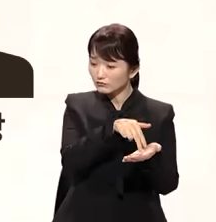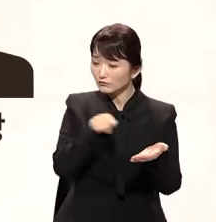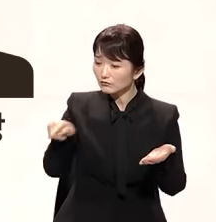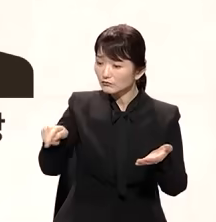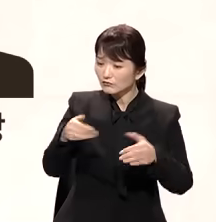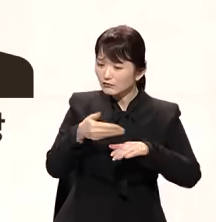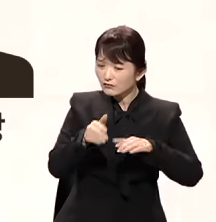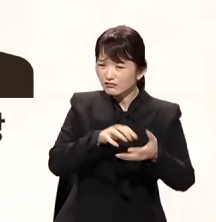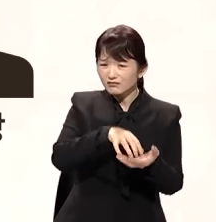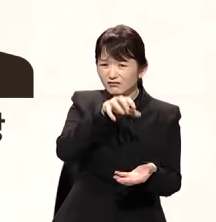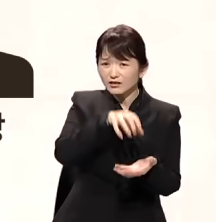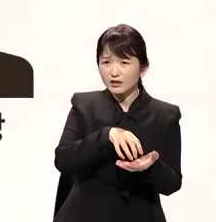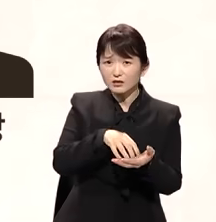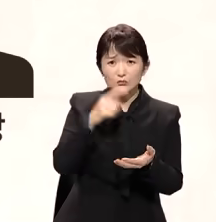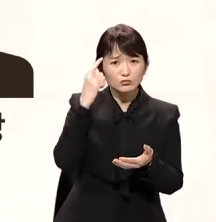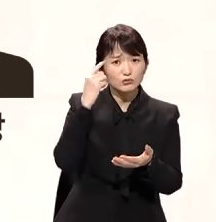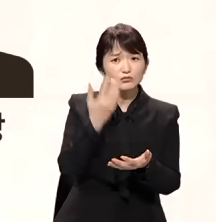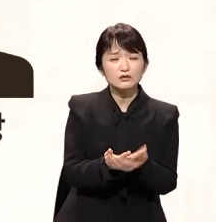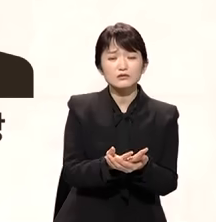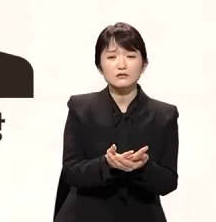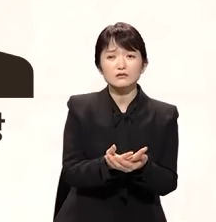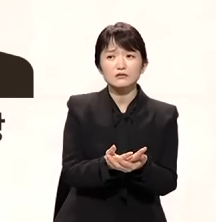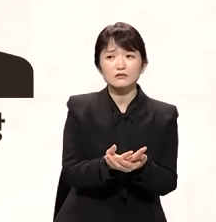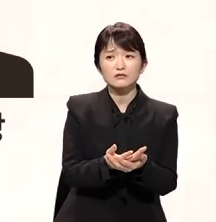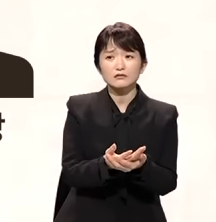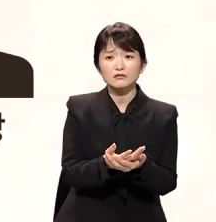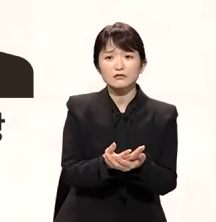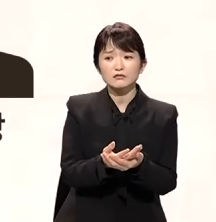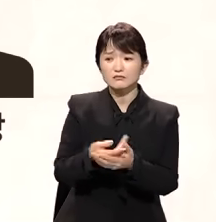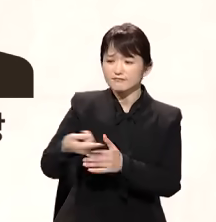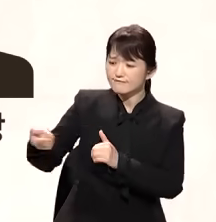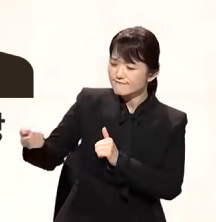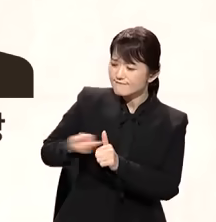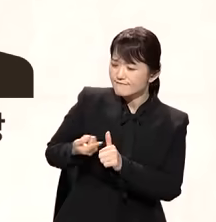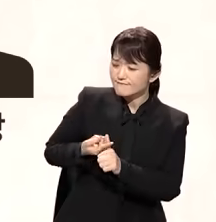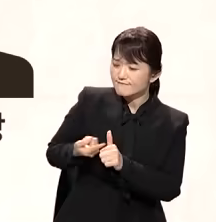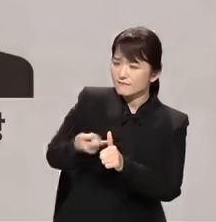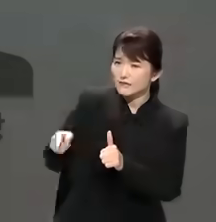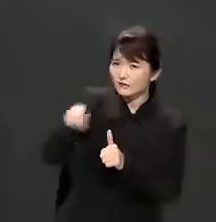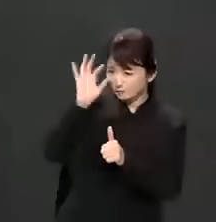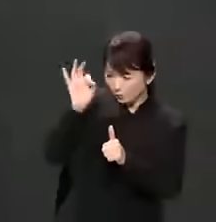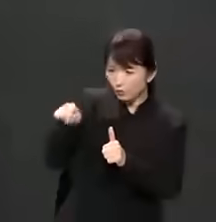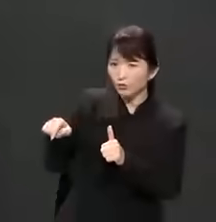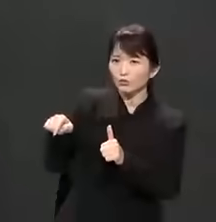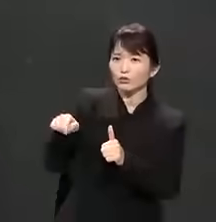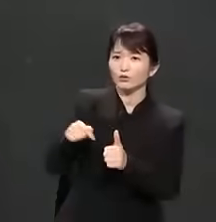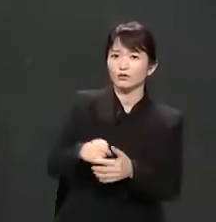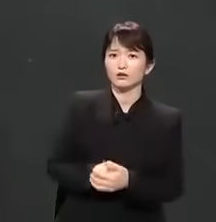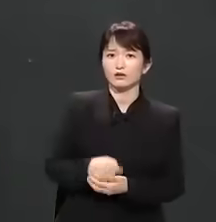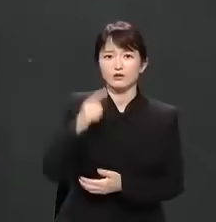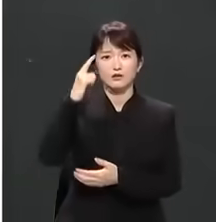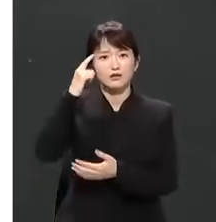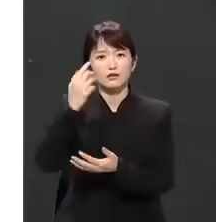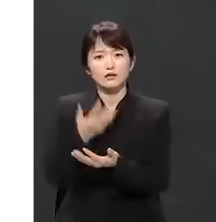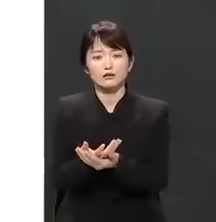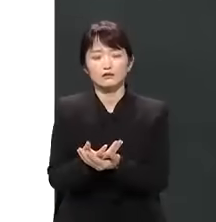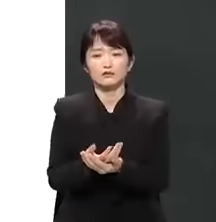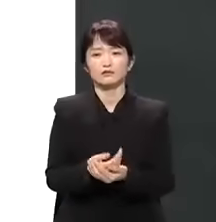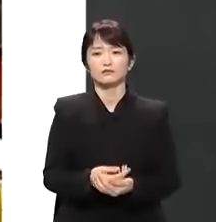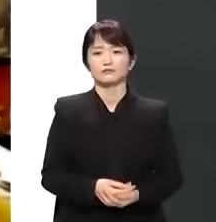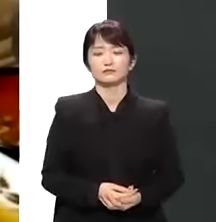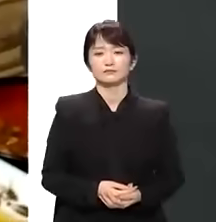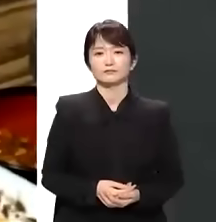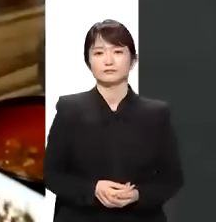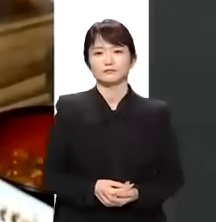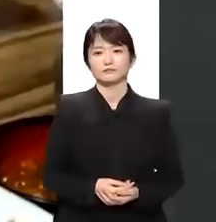회 양도 좀 충격을 받았는데 저렇게 욕설로 응대하는 사장님 보면서이 더 충격을 받았다고 합니다